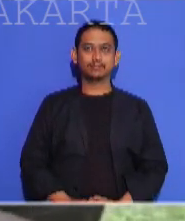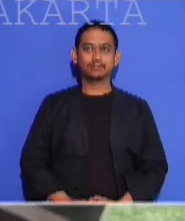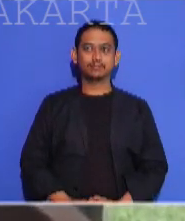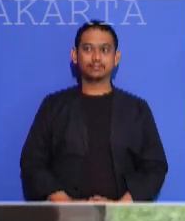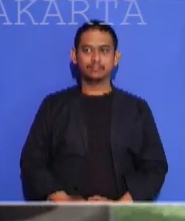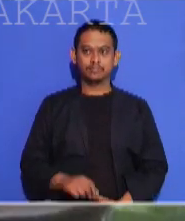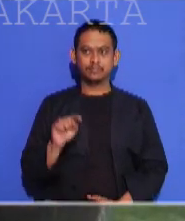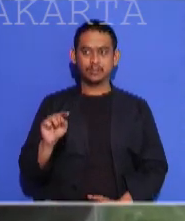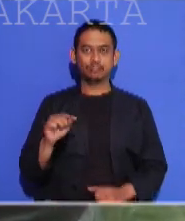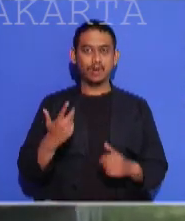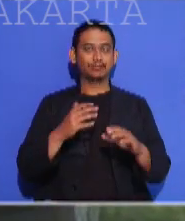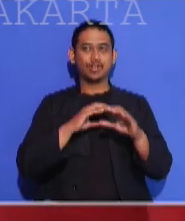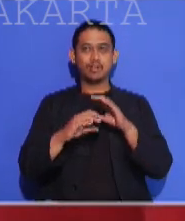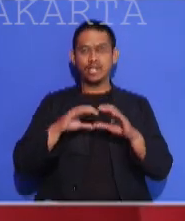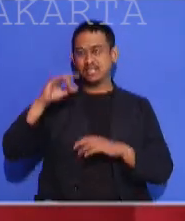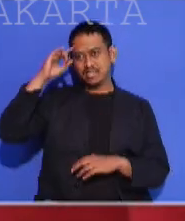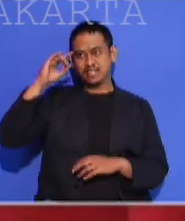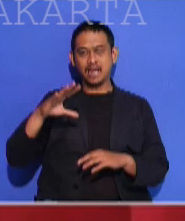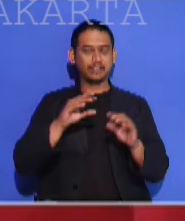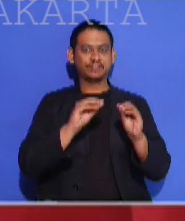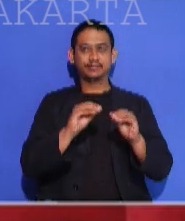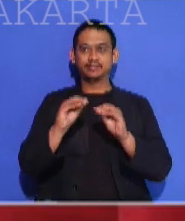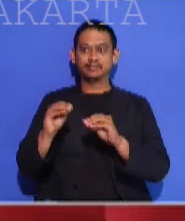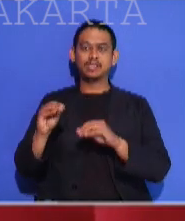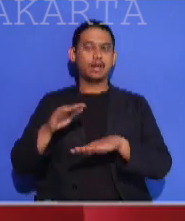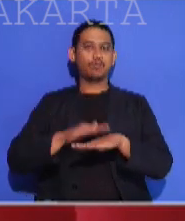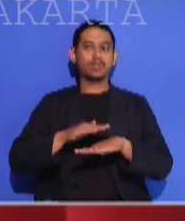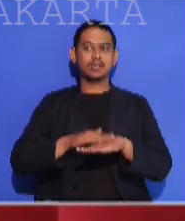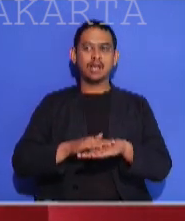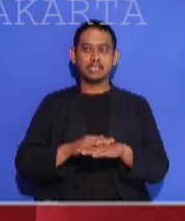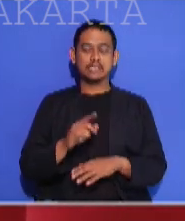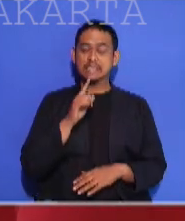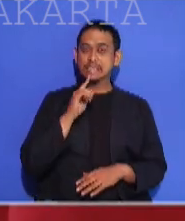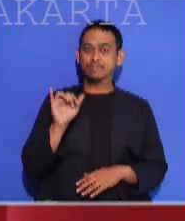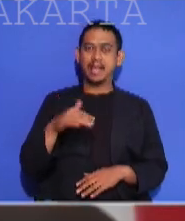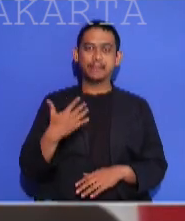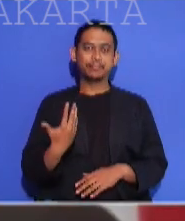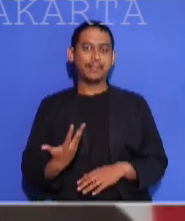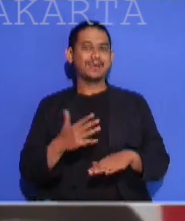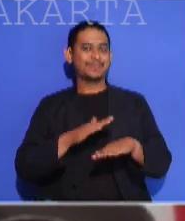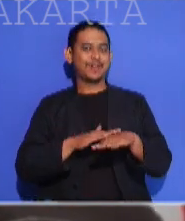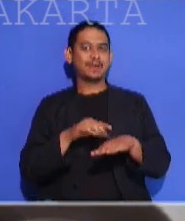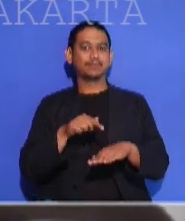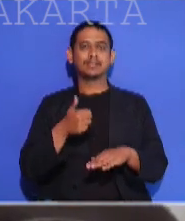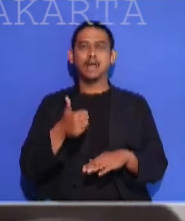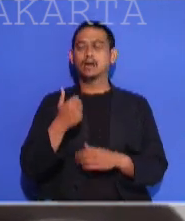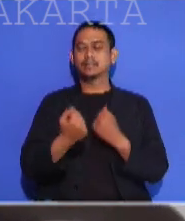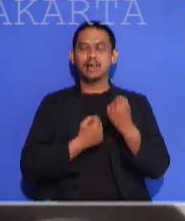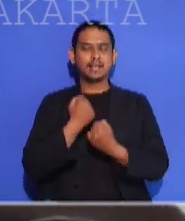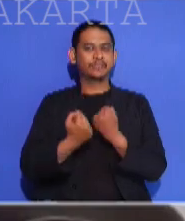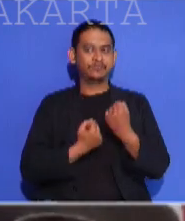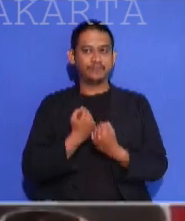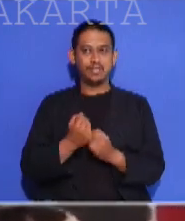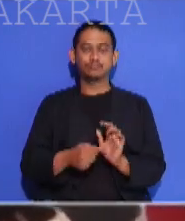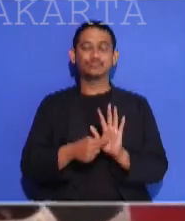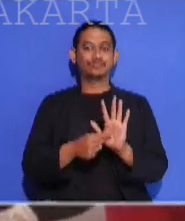dilakukan untuk mengedukasi masyarakat tentang pemahaman budaya hal ini karena budaya tidak hanya berbicara tentang kegiatan pertunjukan namun